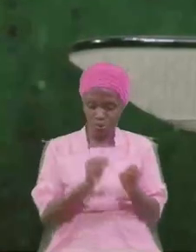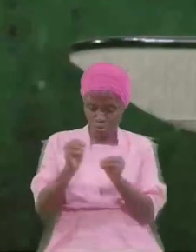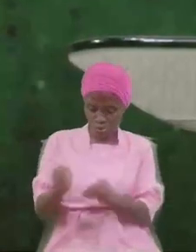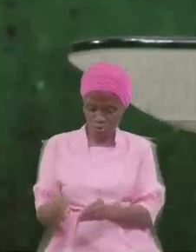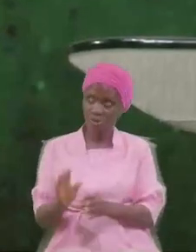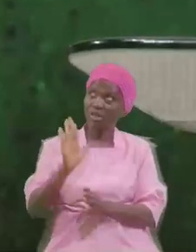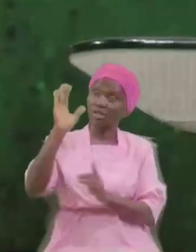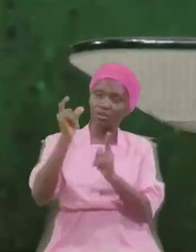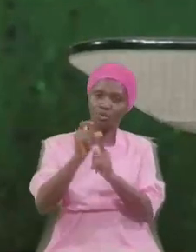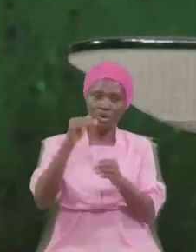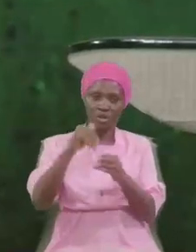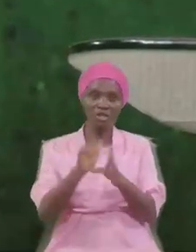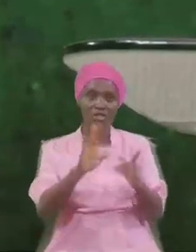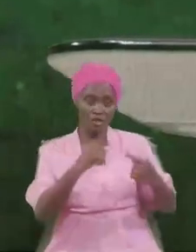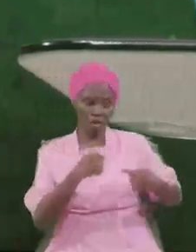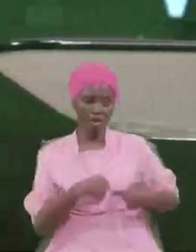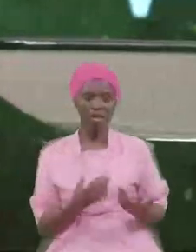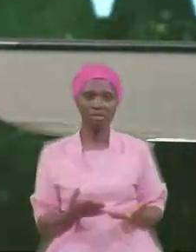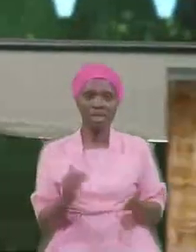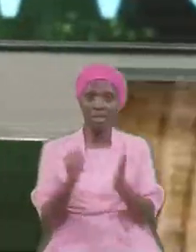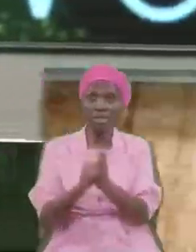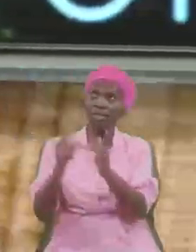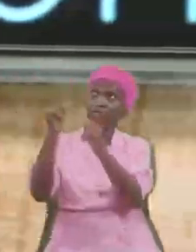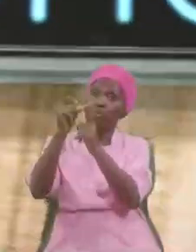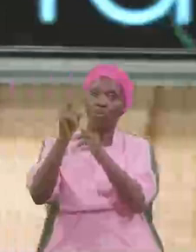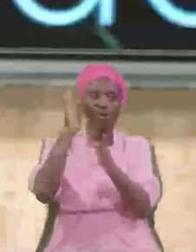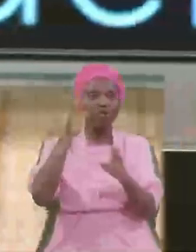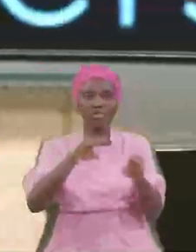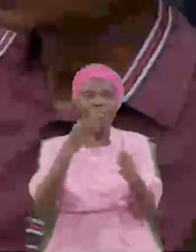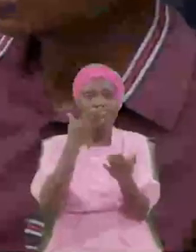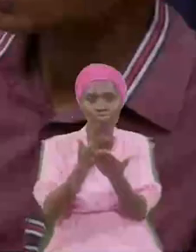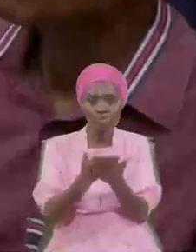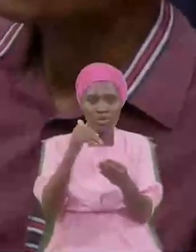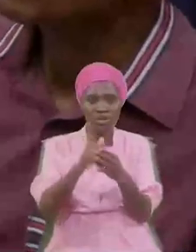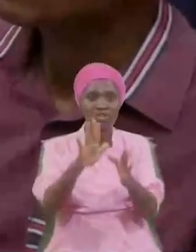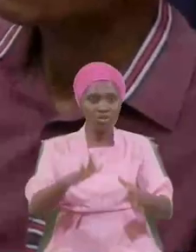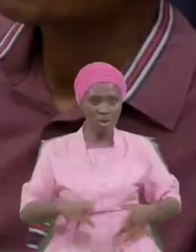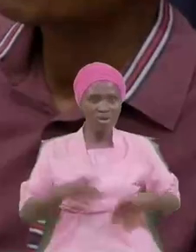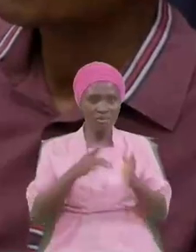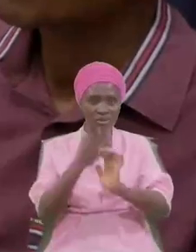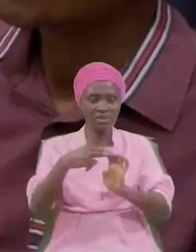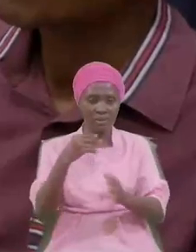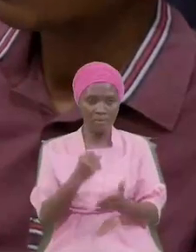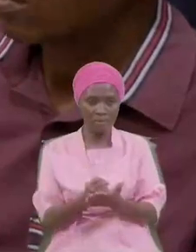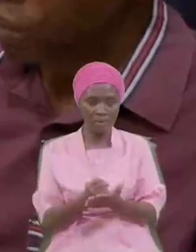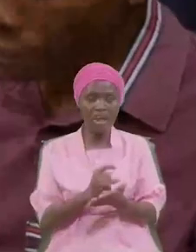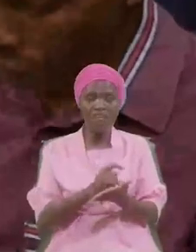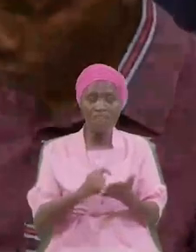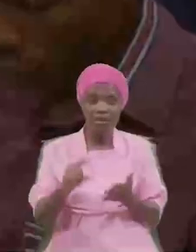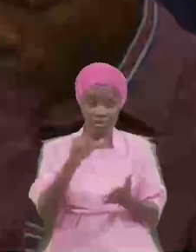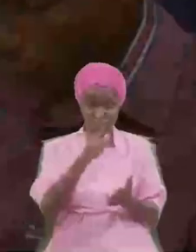emmagasinez-vous de ces paroles. Cette parole fera du bien dans votre vie. Et le verset